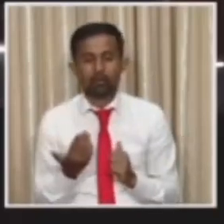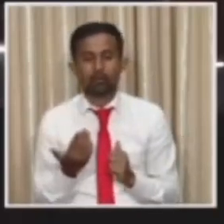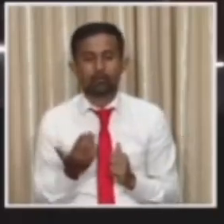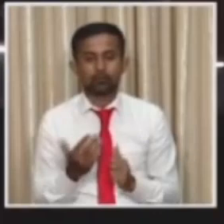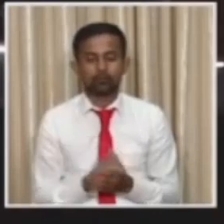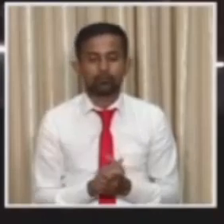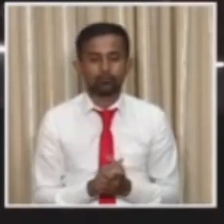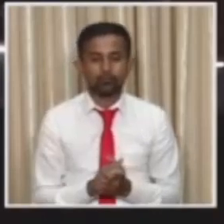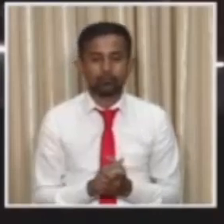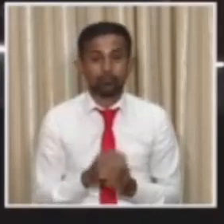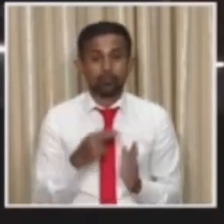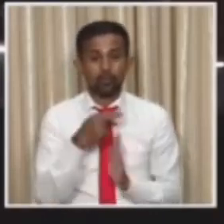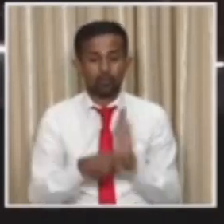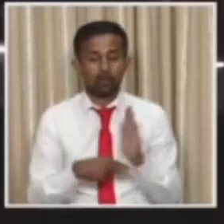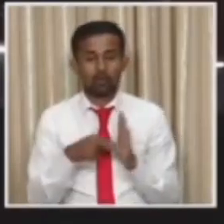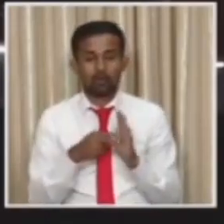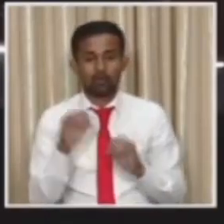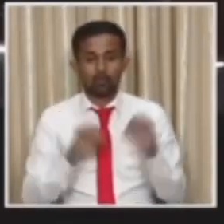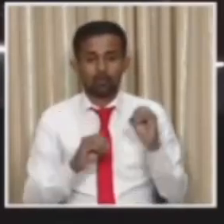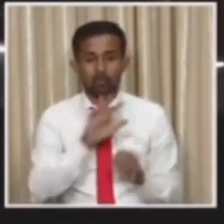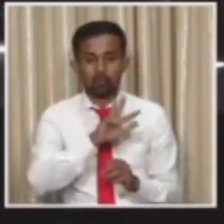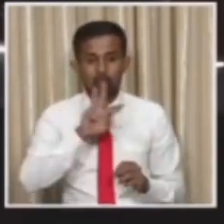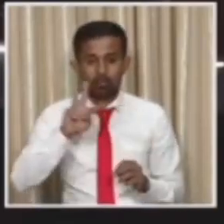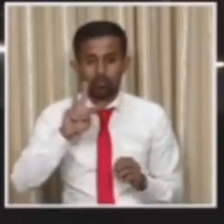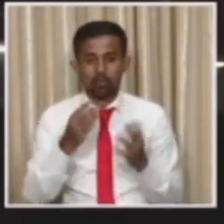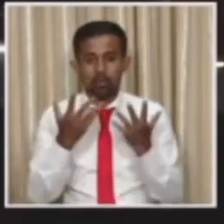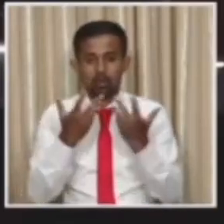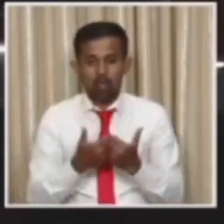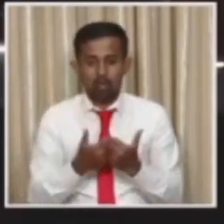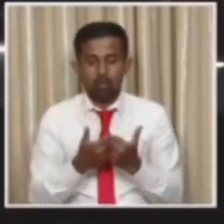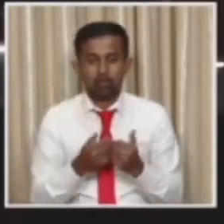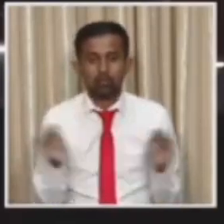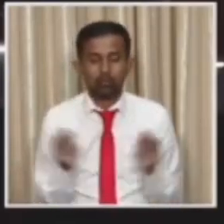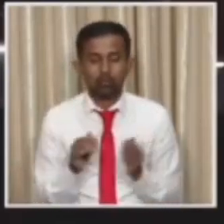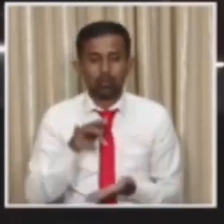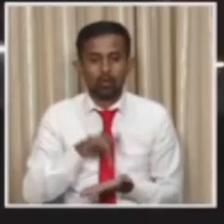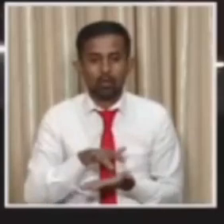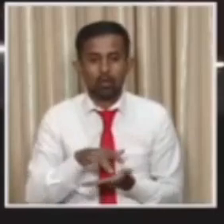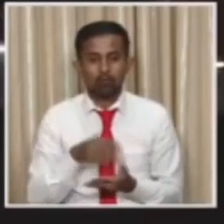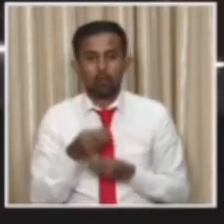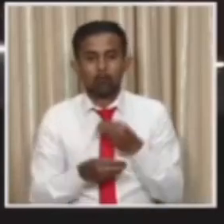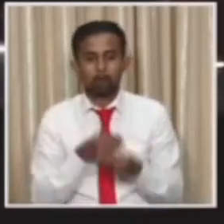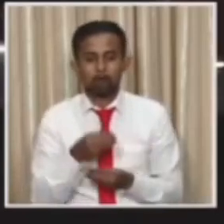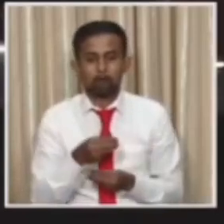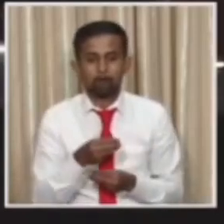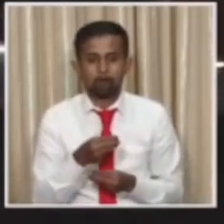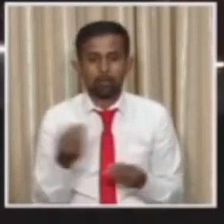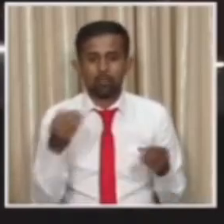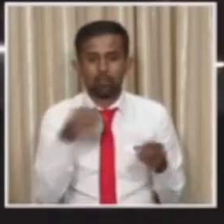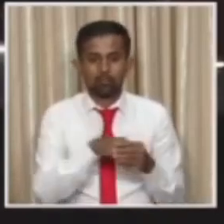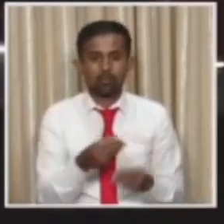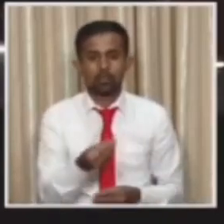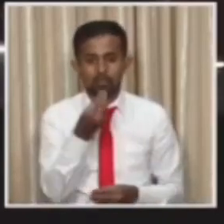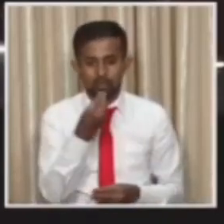අපි. අපේ ජාතික ආර්ථිකයේ 53%ක ප්‍රමාණයක් තමයි සුළුහා මධ්‍යම පරිමාණ කර්මාන්තකරුවන් මේ එකතු කරලා දෙන්නේ